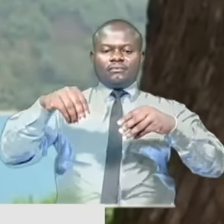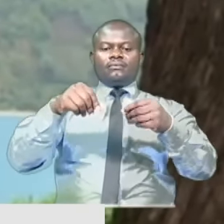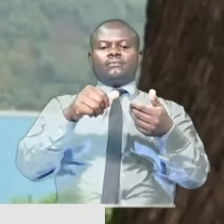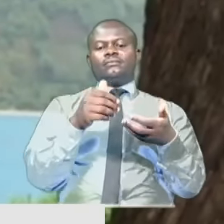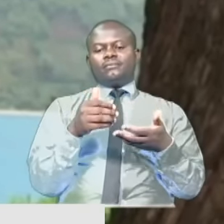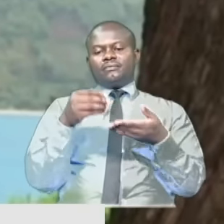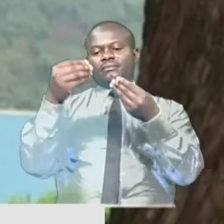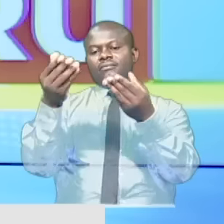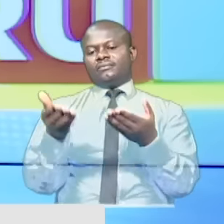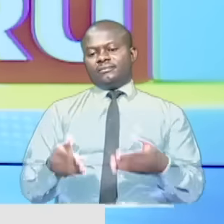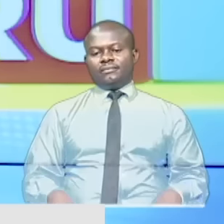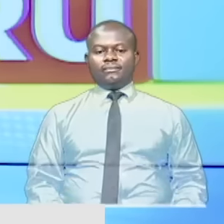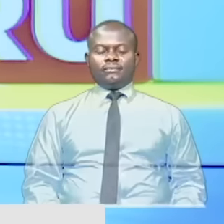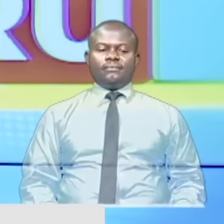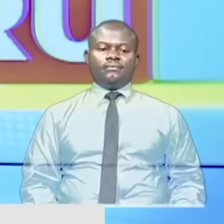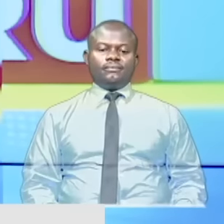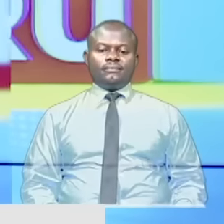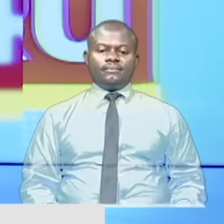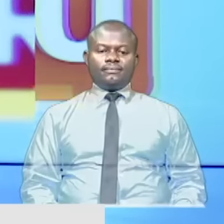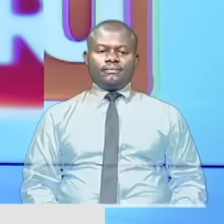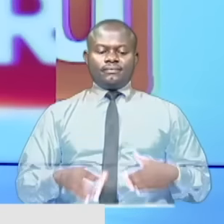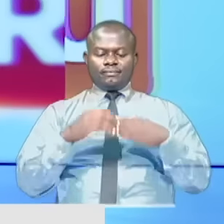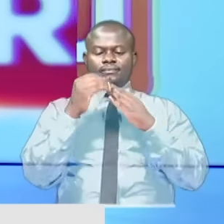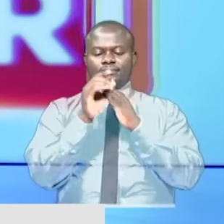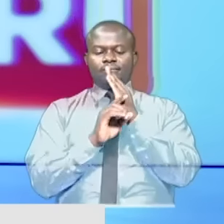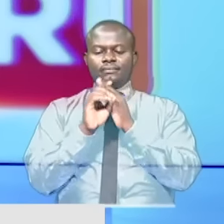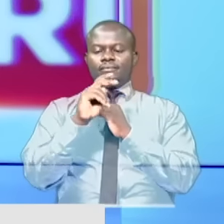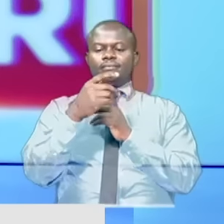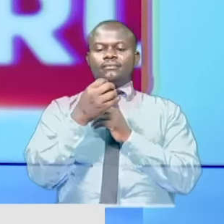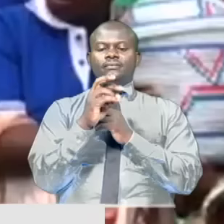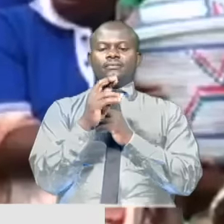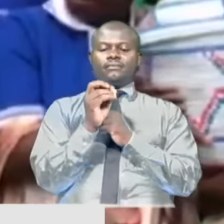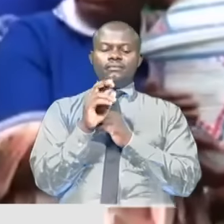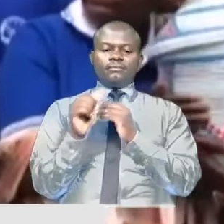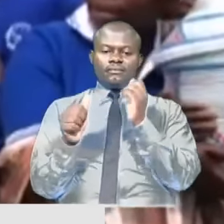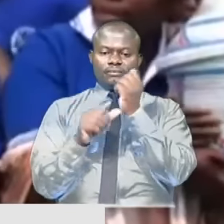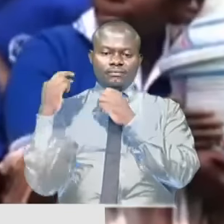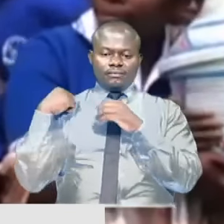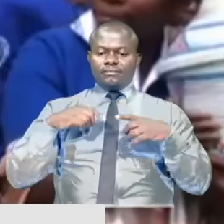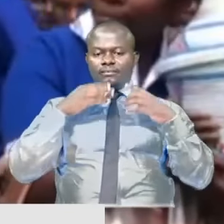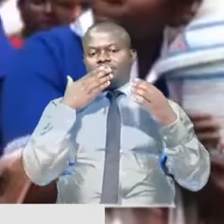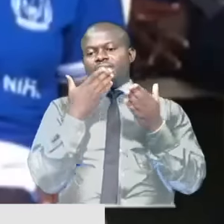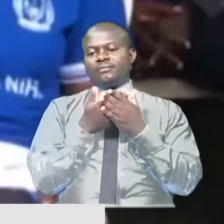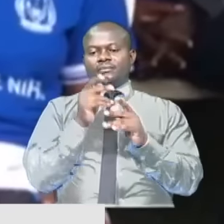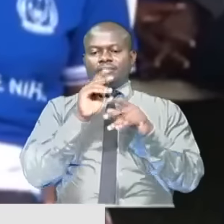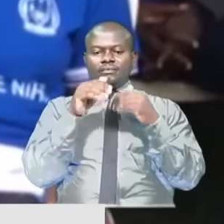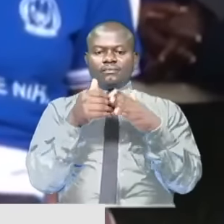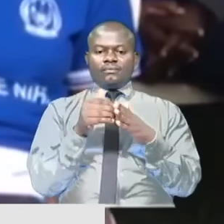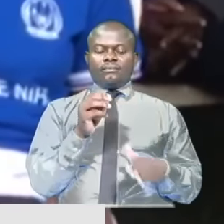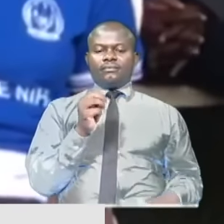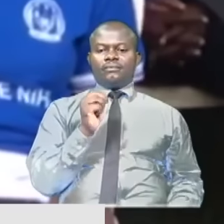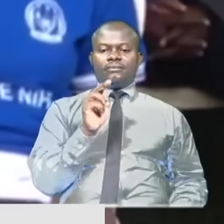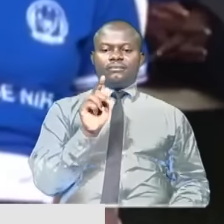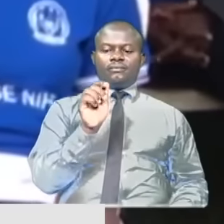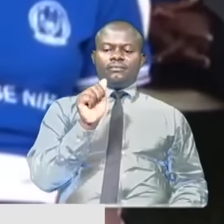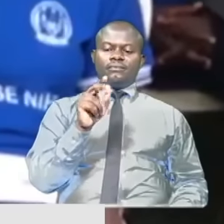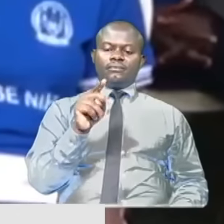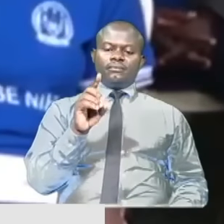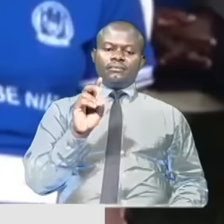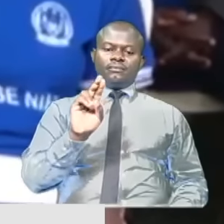y'igikoma tukamuhereza naho umuyobozi w'akarere ka Ngororero wungirije ushinzwe imibereho myiza y'abaturage ni